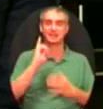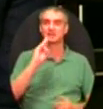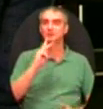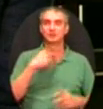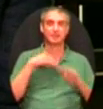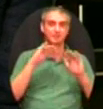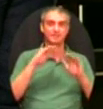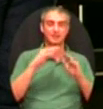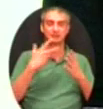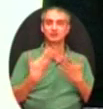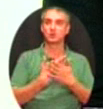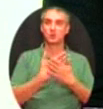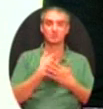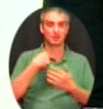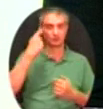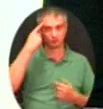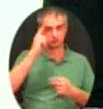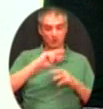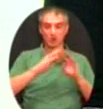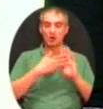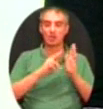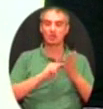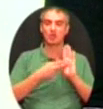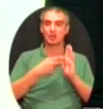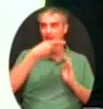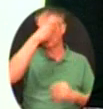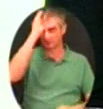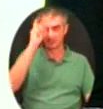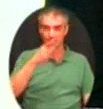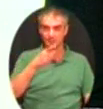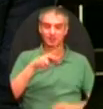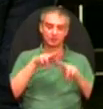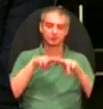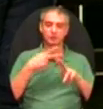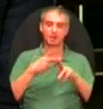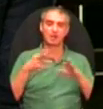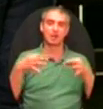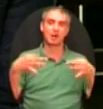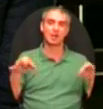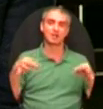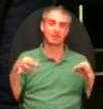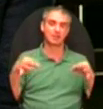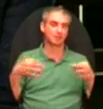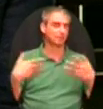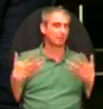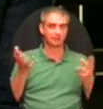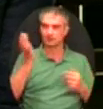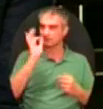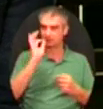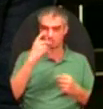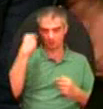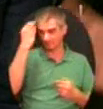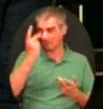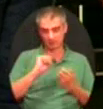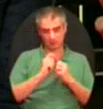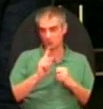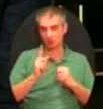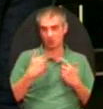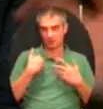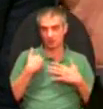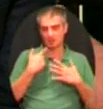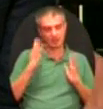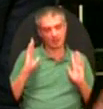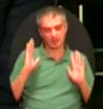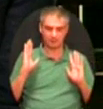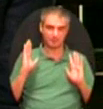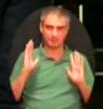אני מברך אותו על הסקופ. אני חושב שכל התוכנית הטראמפית הזו תישאר על הנייר בלבד. אין שום סיכוי בתור הפלסטינולוג, אני רק הקלה,